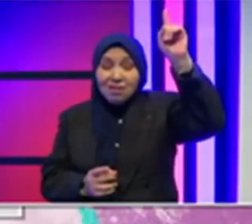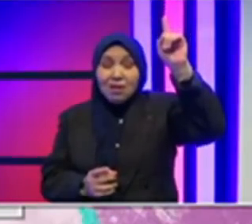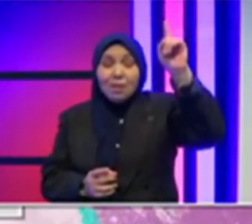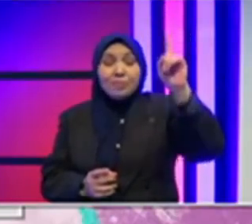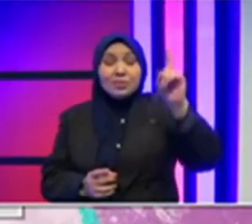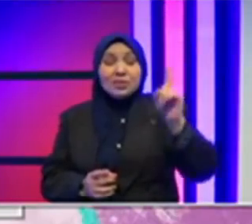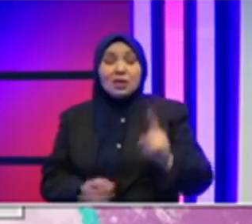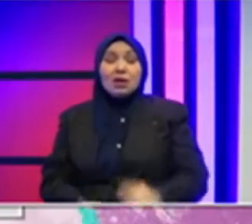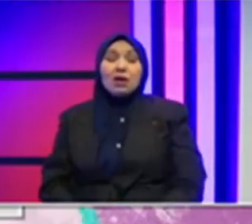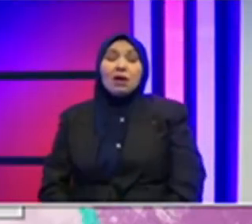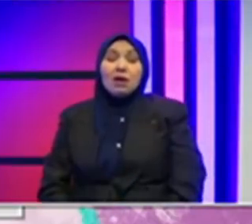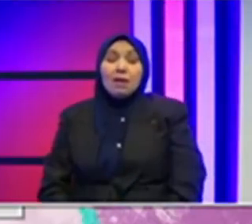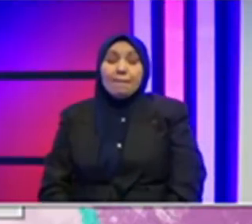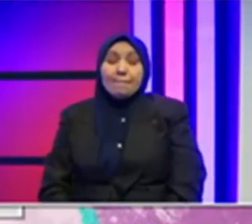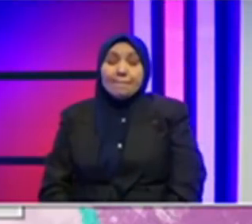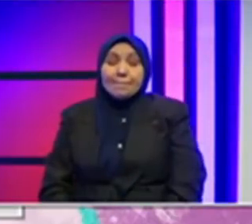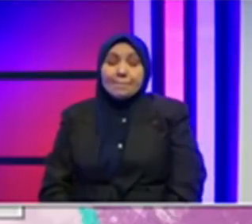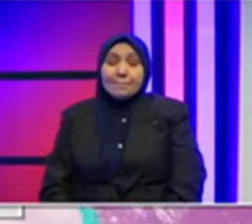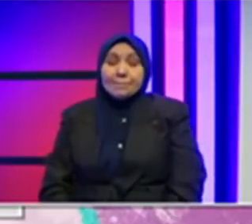yanfa'u.